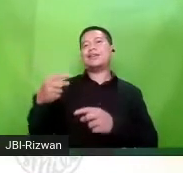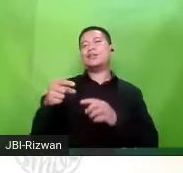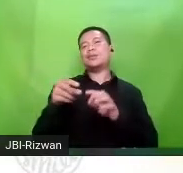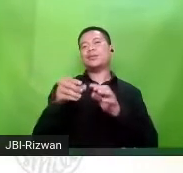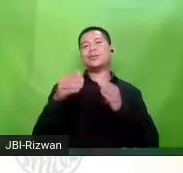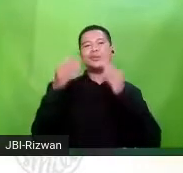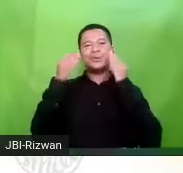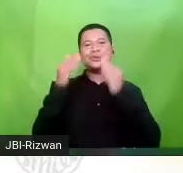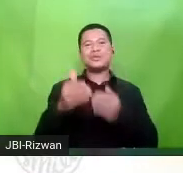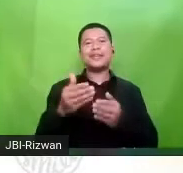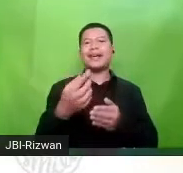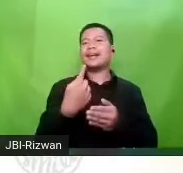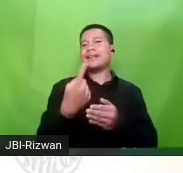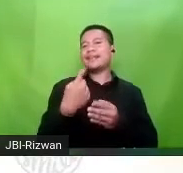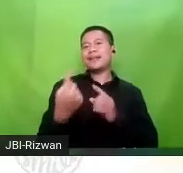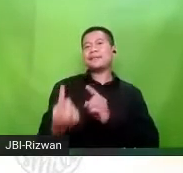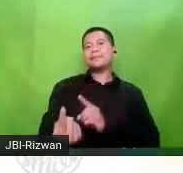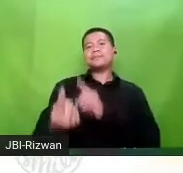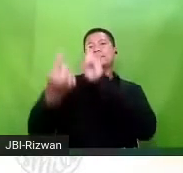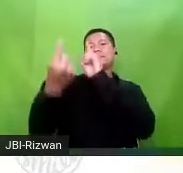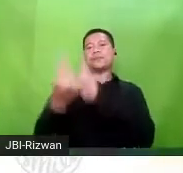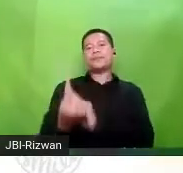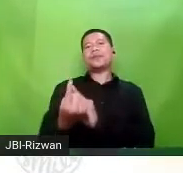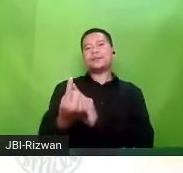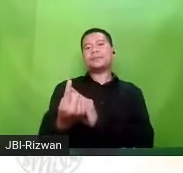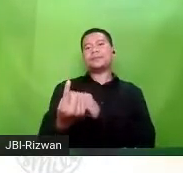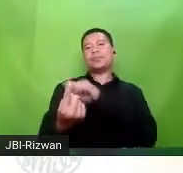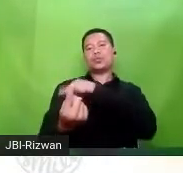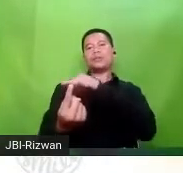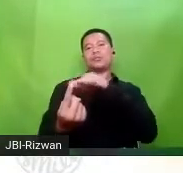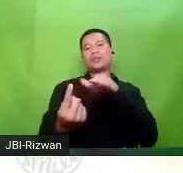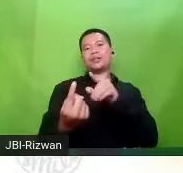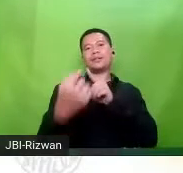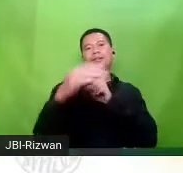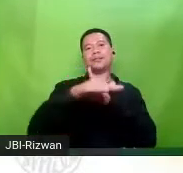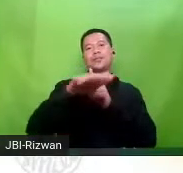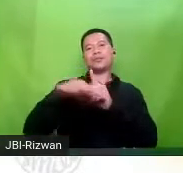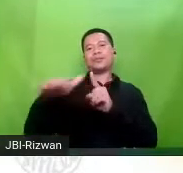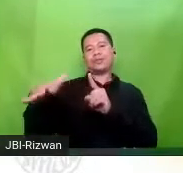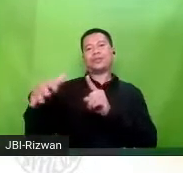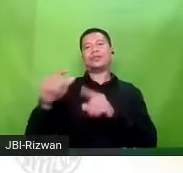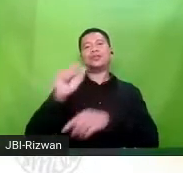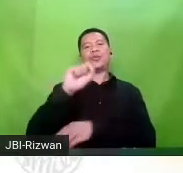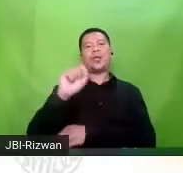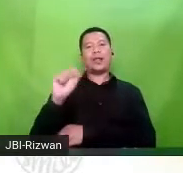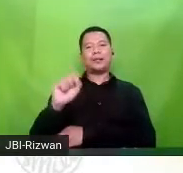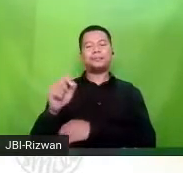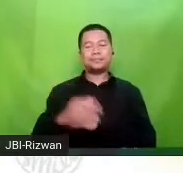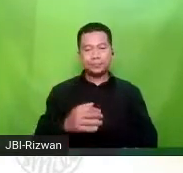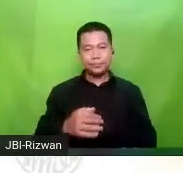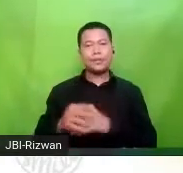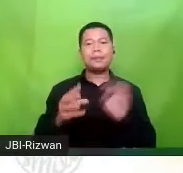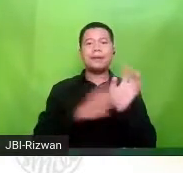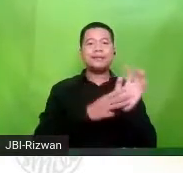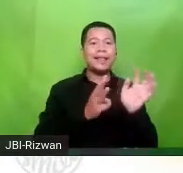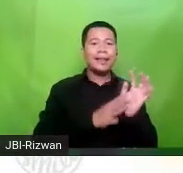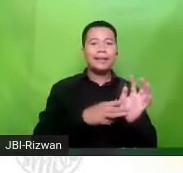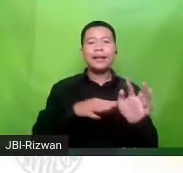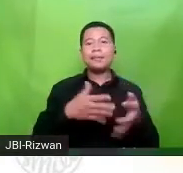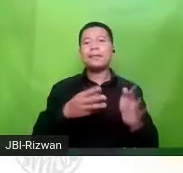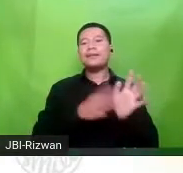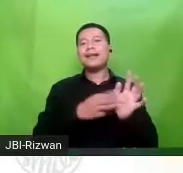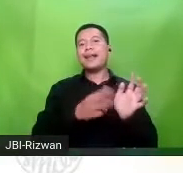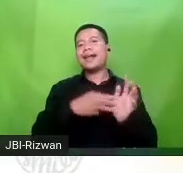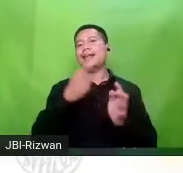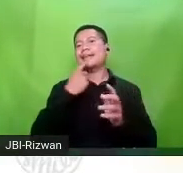kita berhadapan dengan murid-murid kita di sekolah. Kasusnya adalah kasus tentang